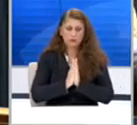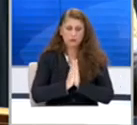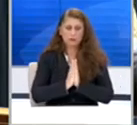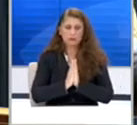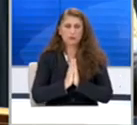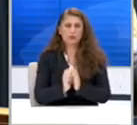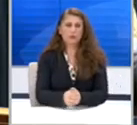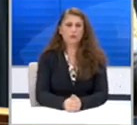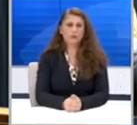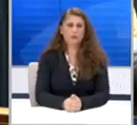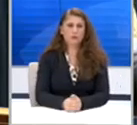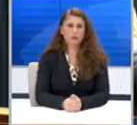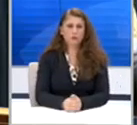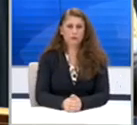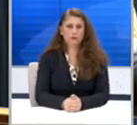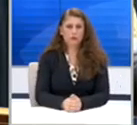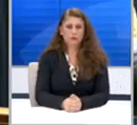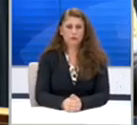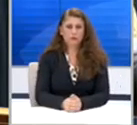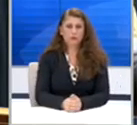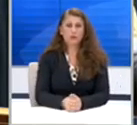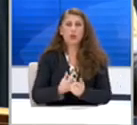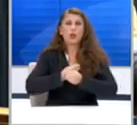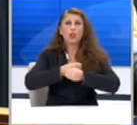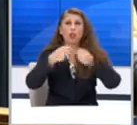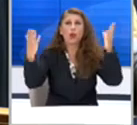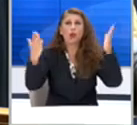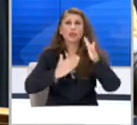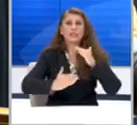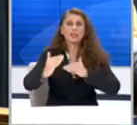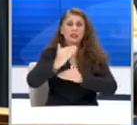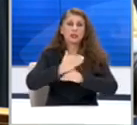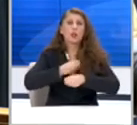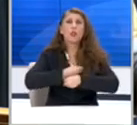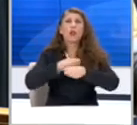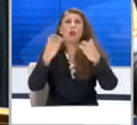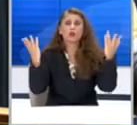Πρόσχομαι. Δόξα σου, Κύριε, δόξα σου.